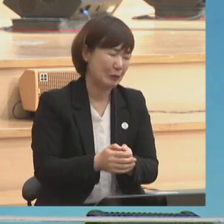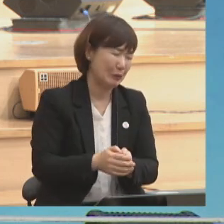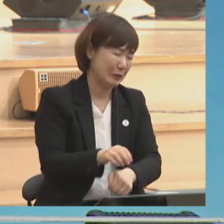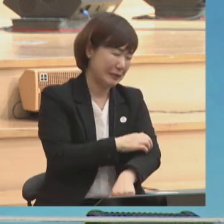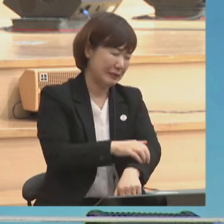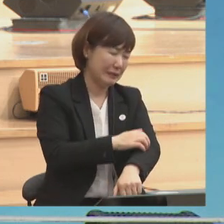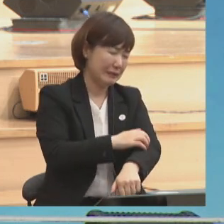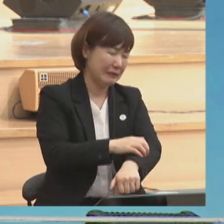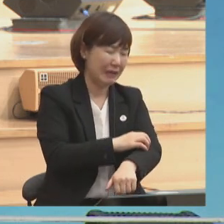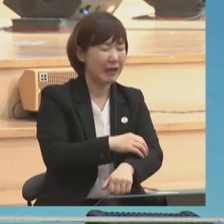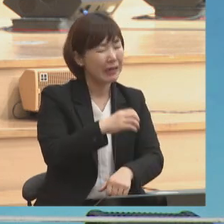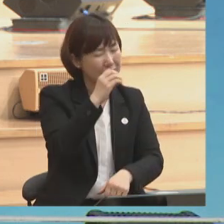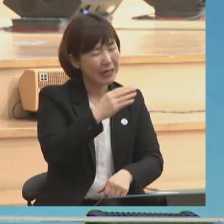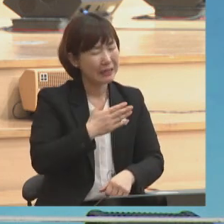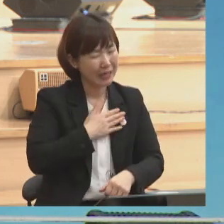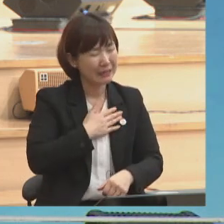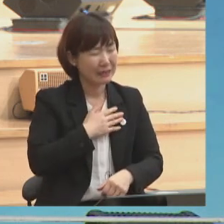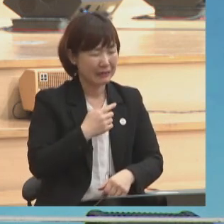뭐.